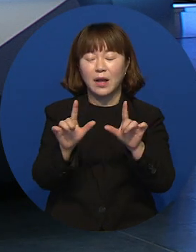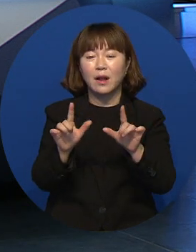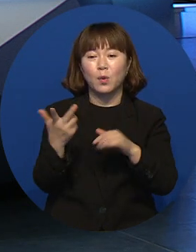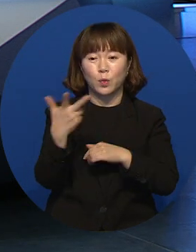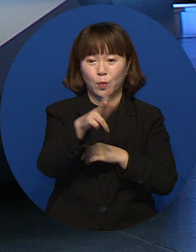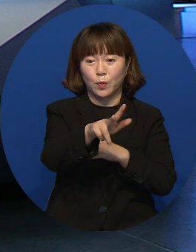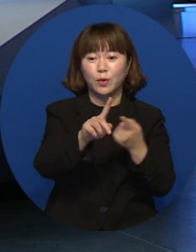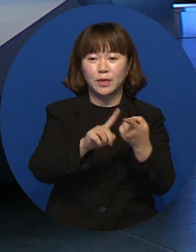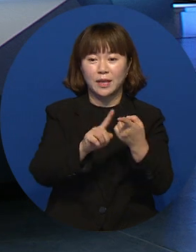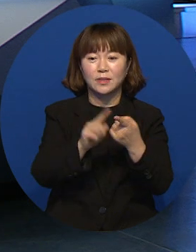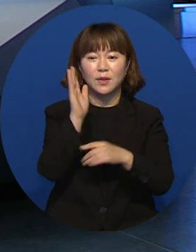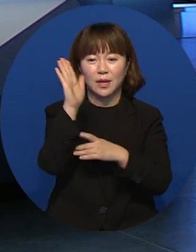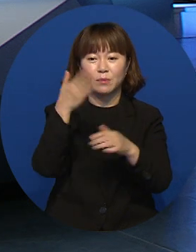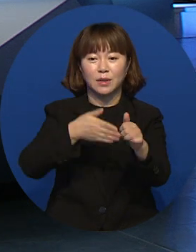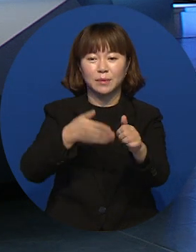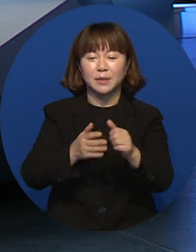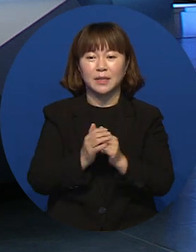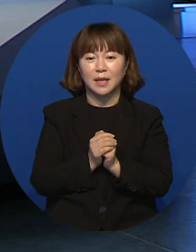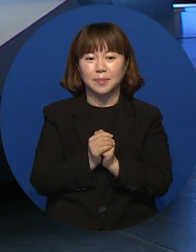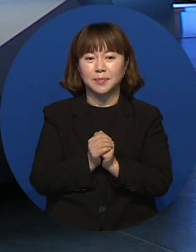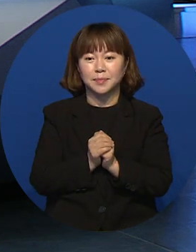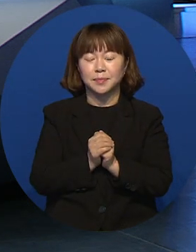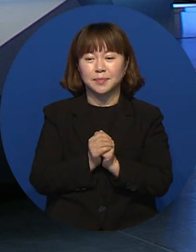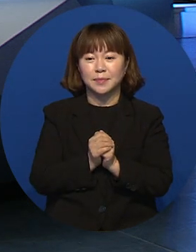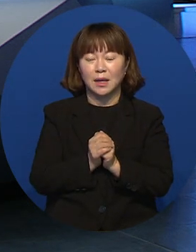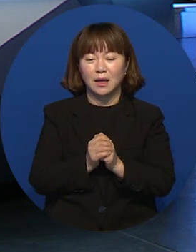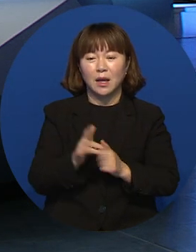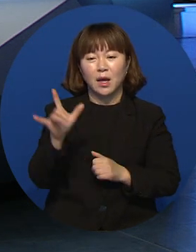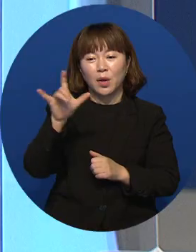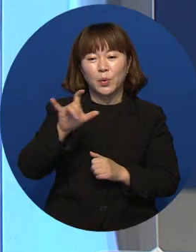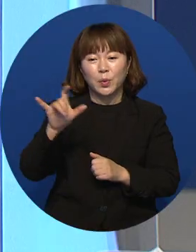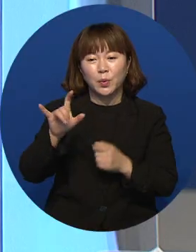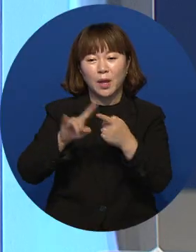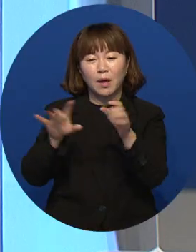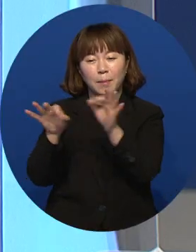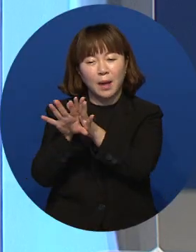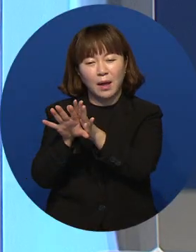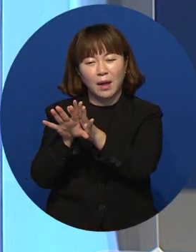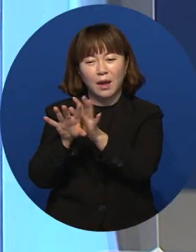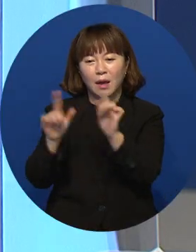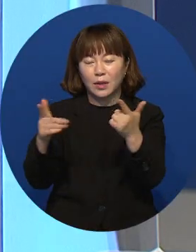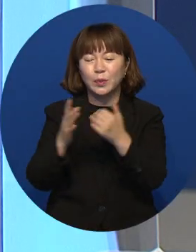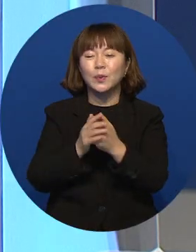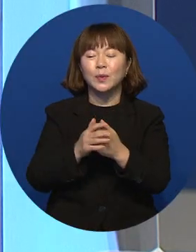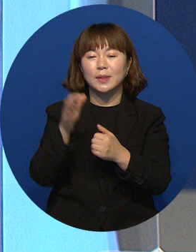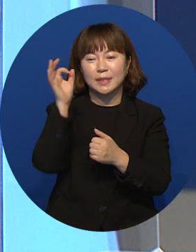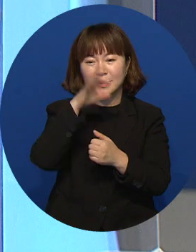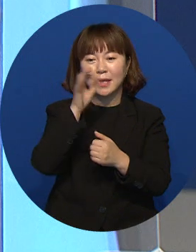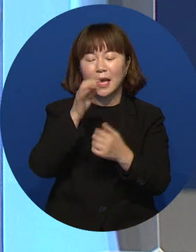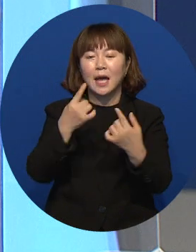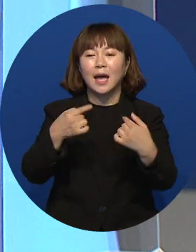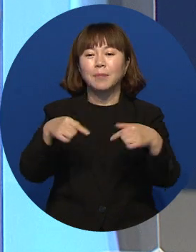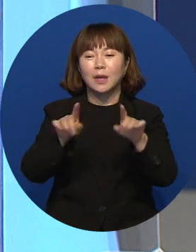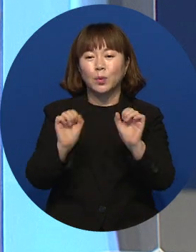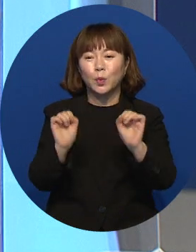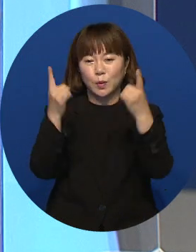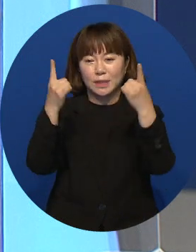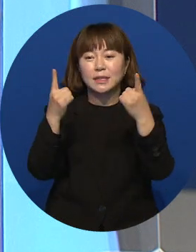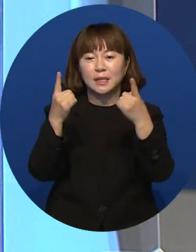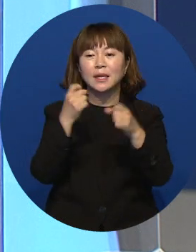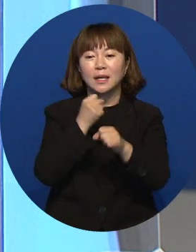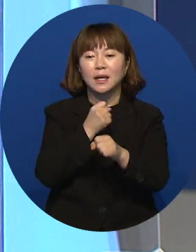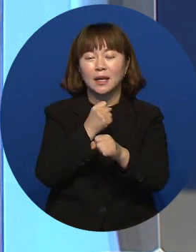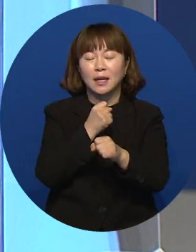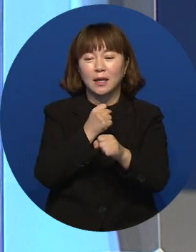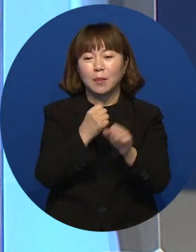코로나 하고 같이 한다는 게 위드 퍼런 합니다 아 단계적 일상 회복으로 그러나 1구 방역을 위해 실수